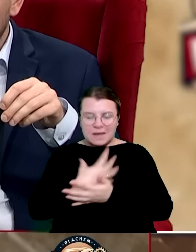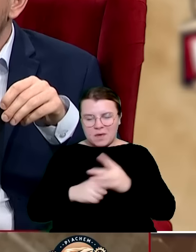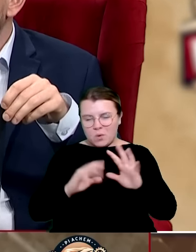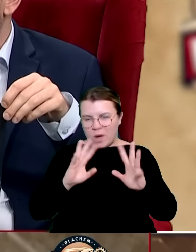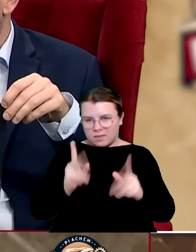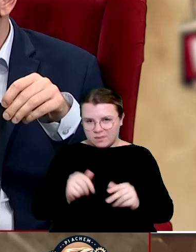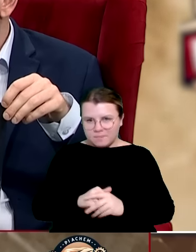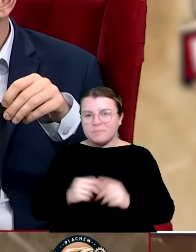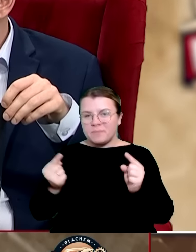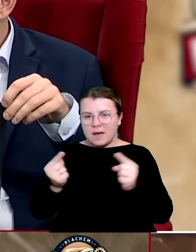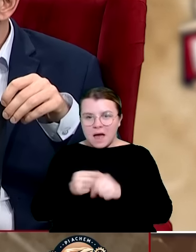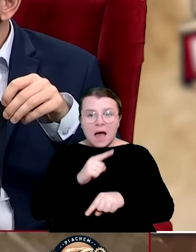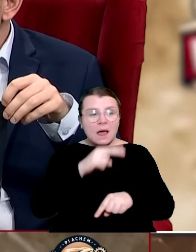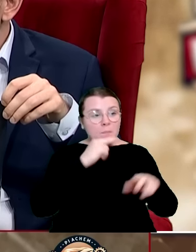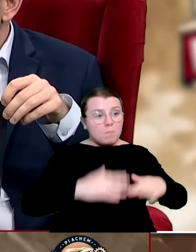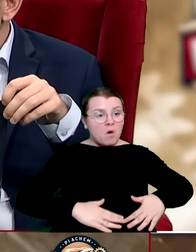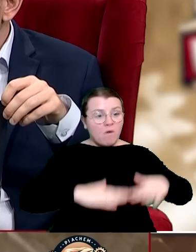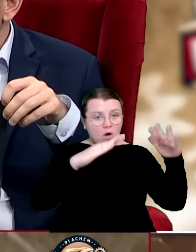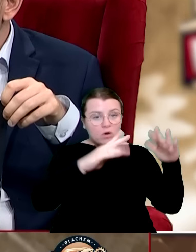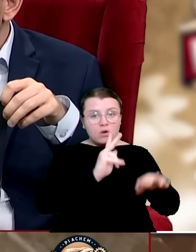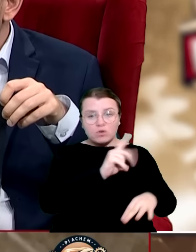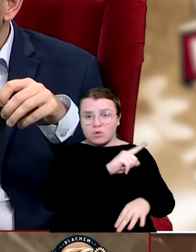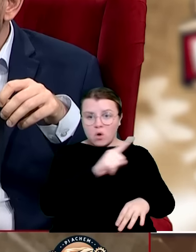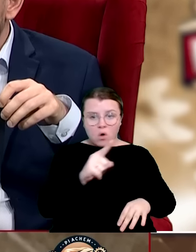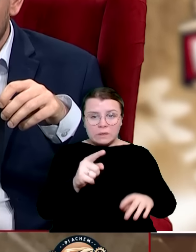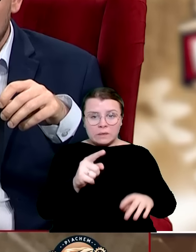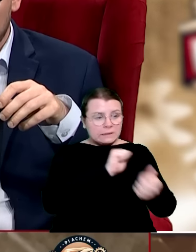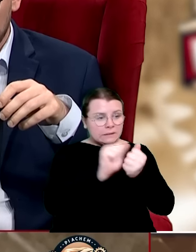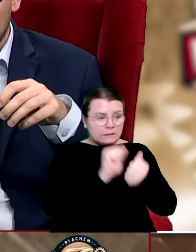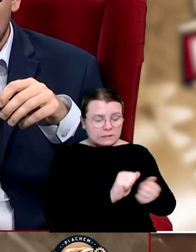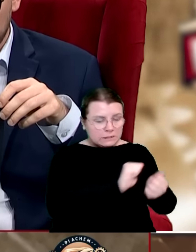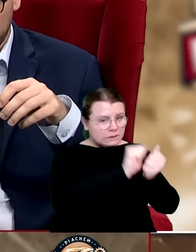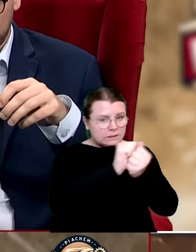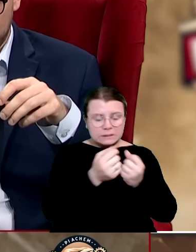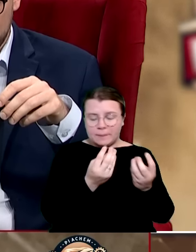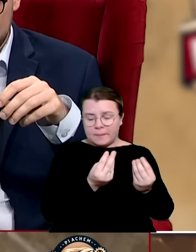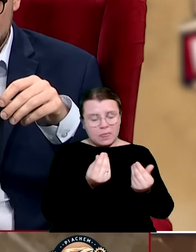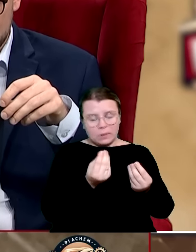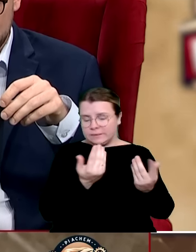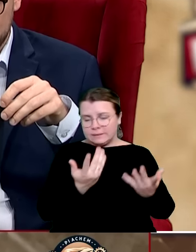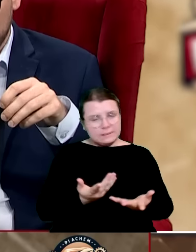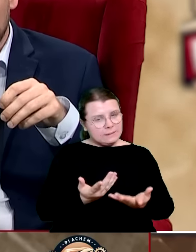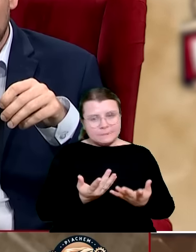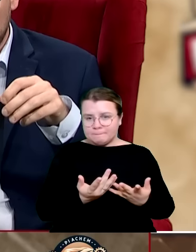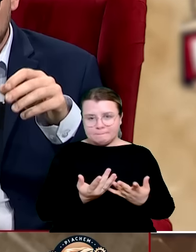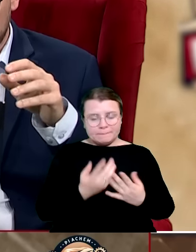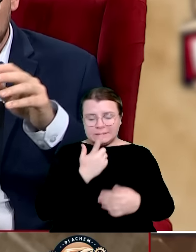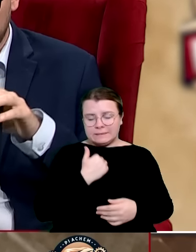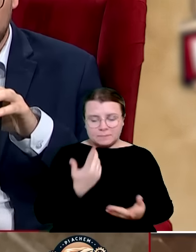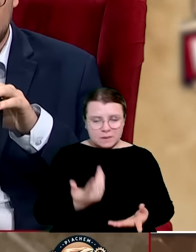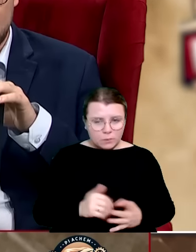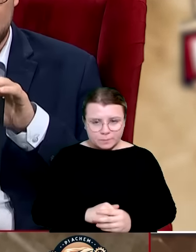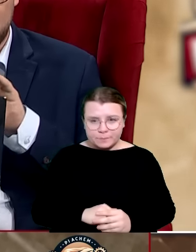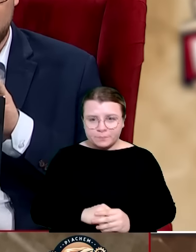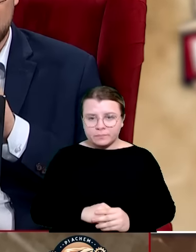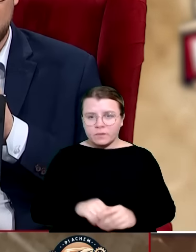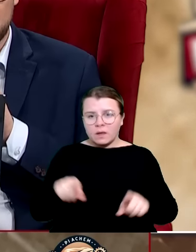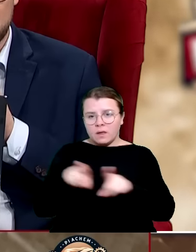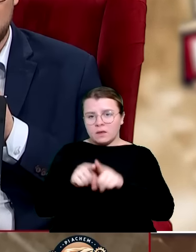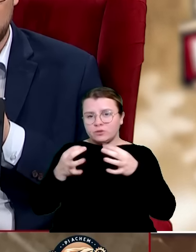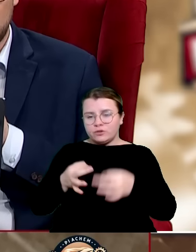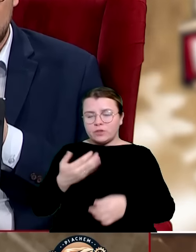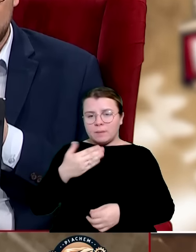się wśród powodzian. I to jest ten temat smutny, poważny, który też dzisiaj poruszamy. Zresztą dzisiaj był nasz reporter Daniel